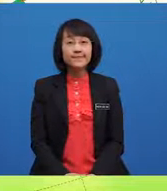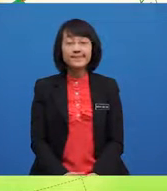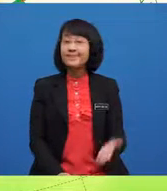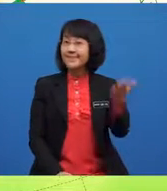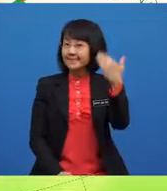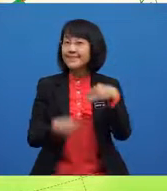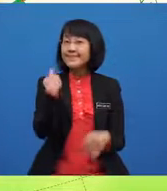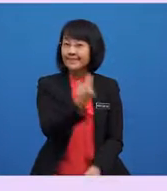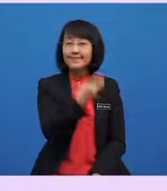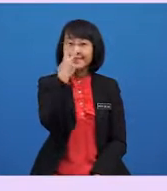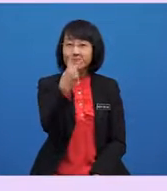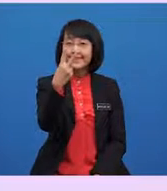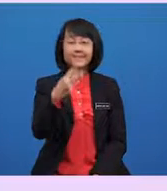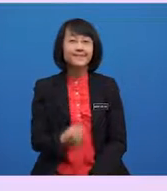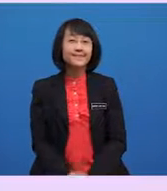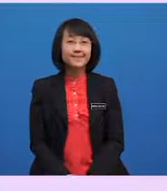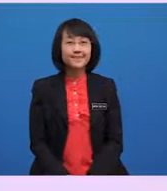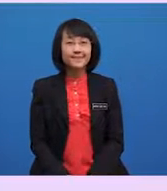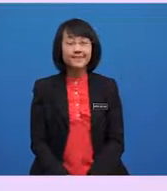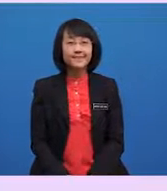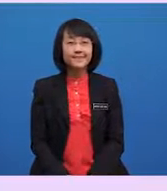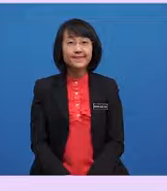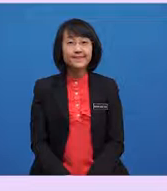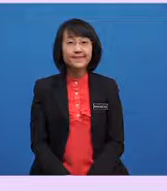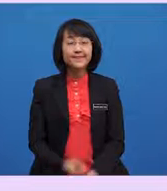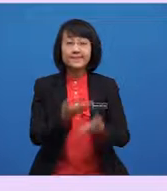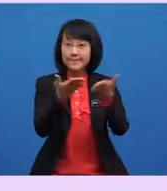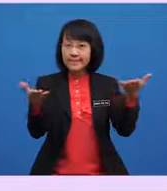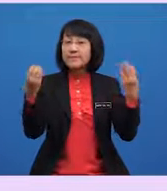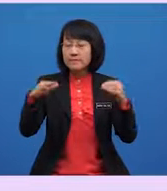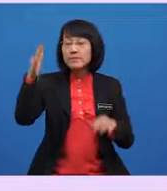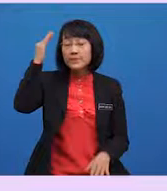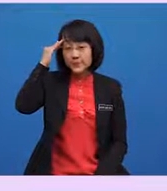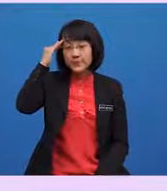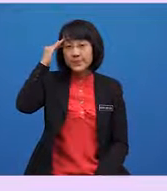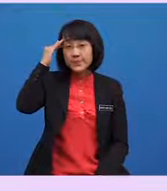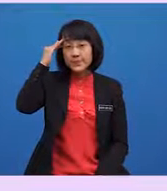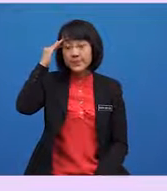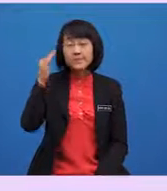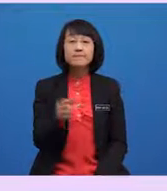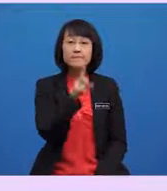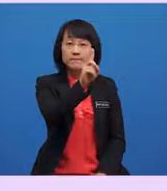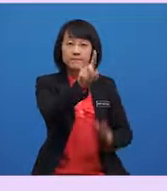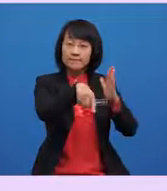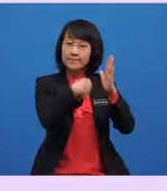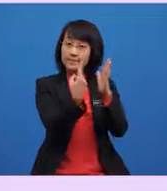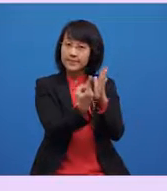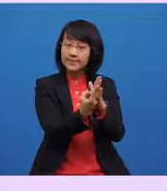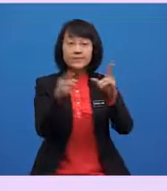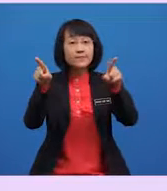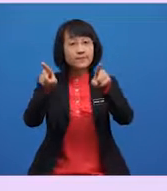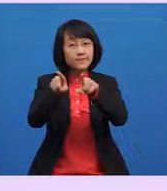Mari kita lihat. Kamu telah tahu bahawa 1 jam